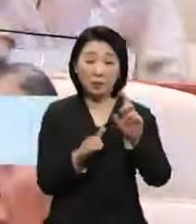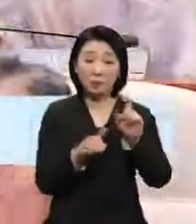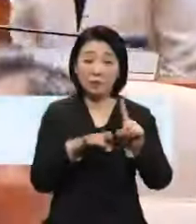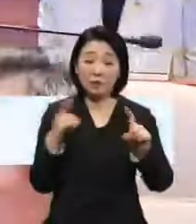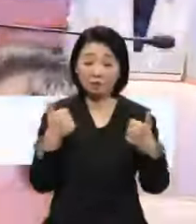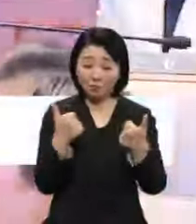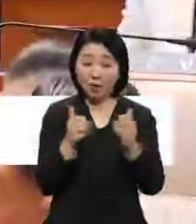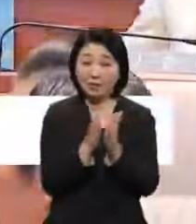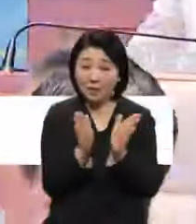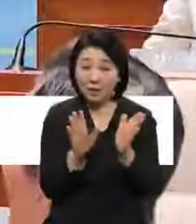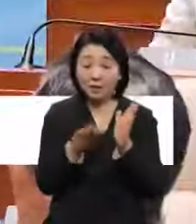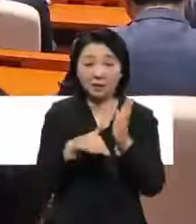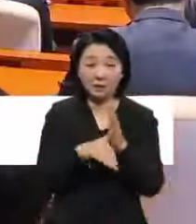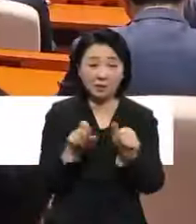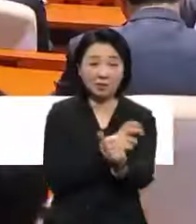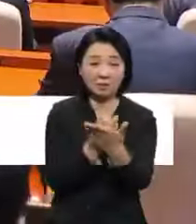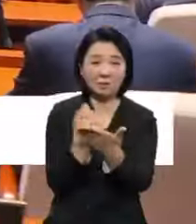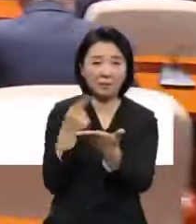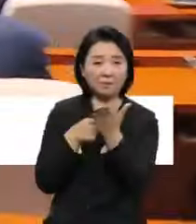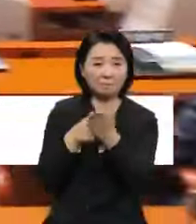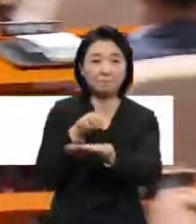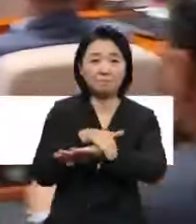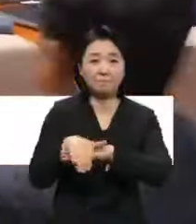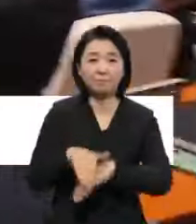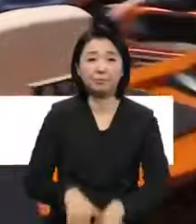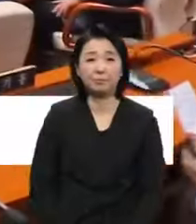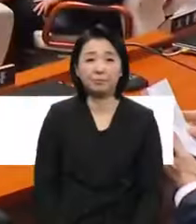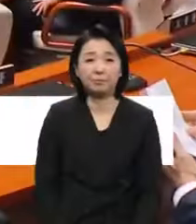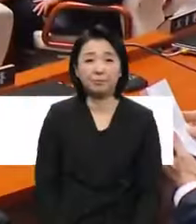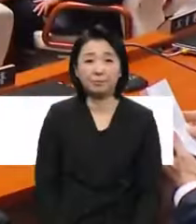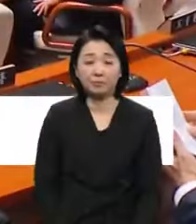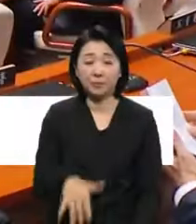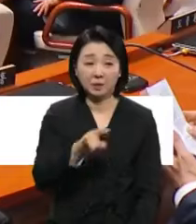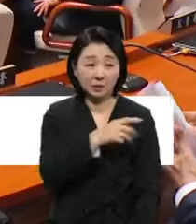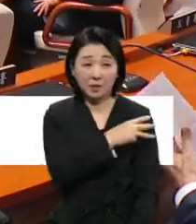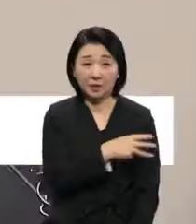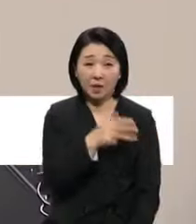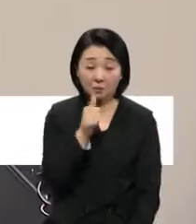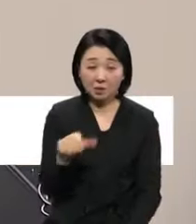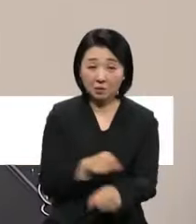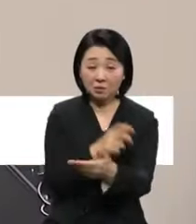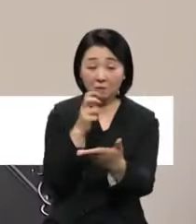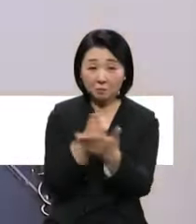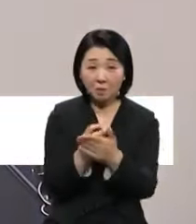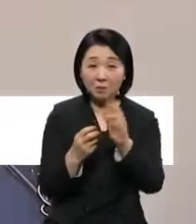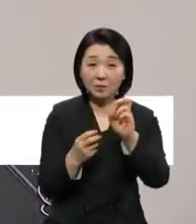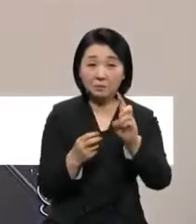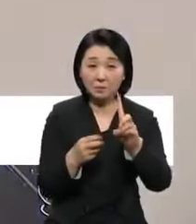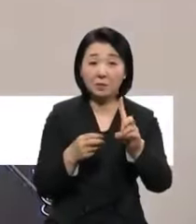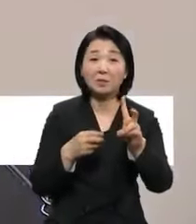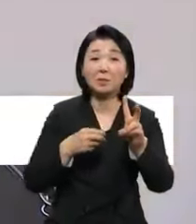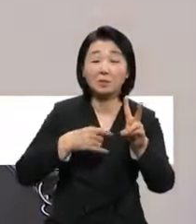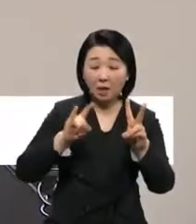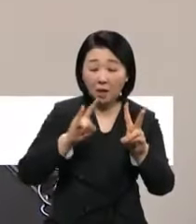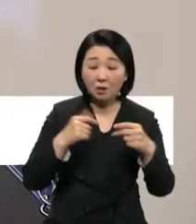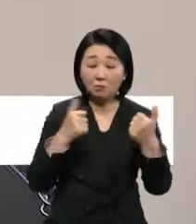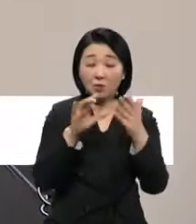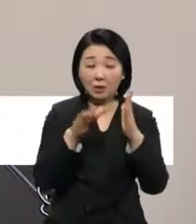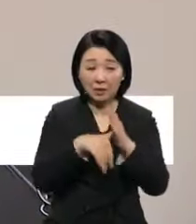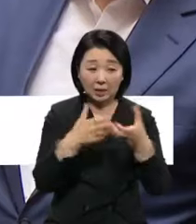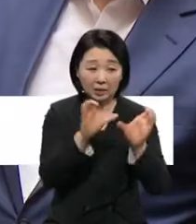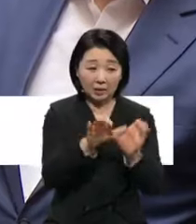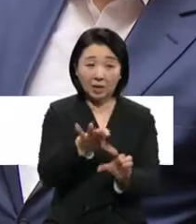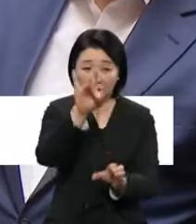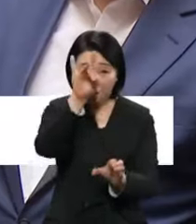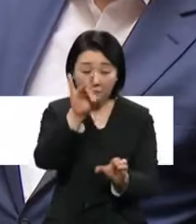열리자마자 특검법을 재추진하겠다고 밝혔습니다. 최상병 특검법을 다음 국회에서 민주당의 당론으로 발의하는 첫